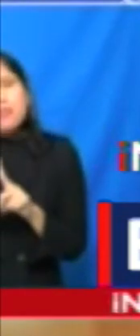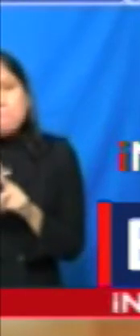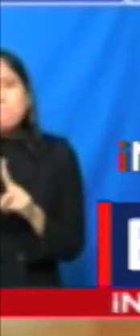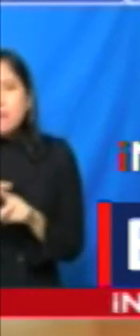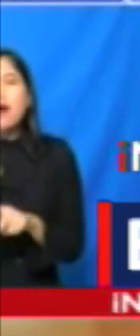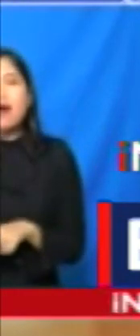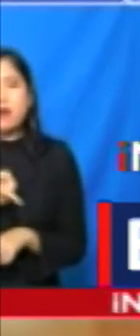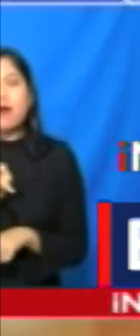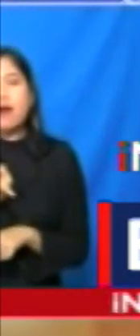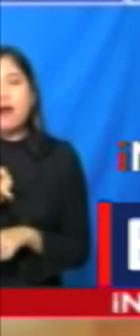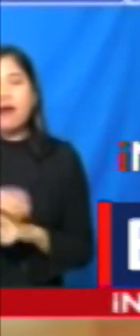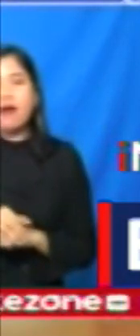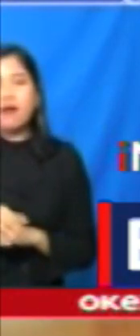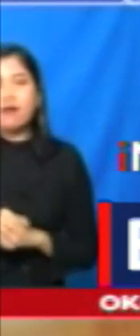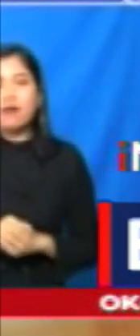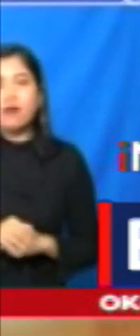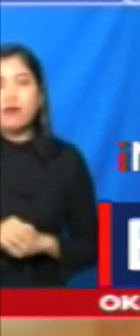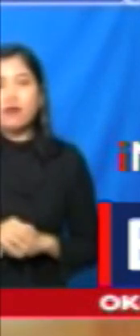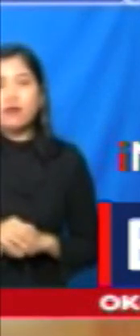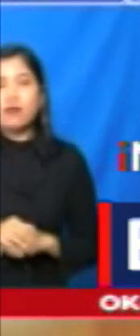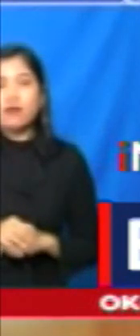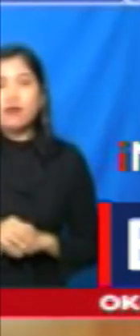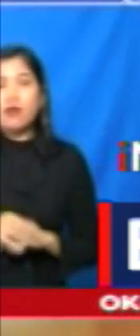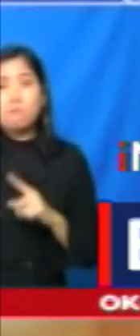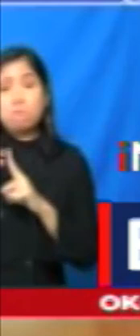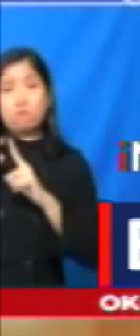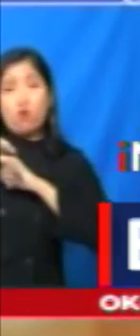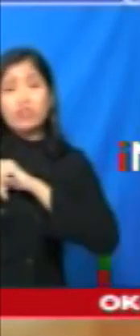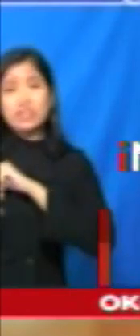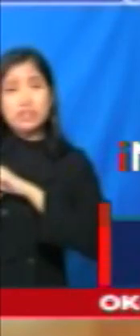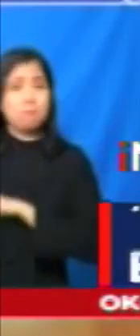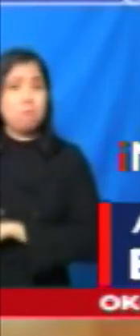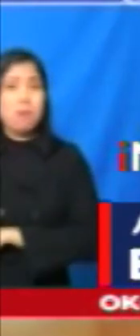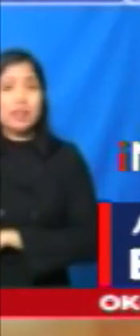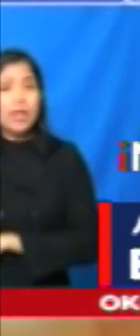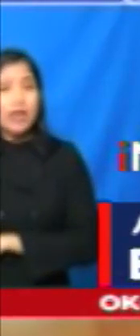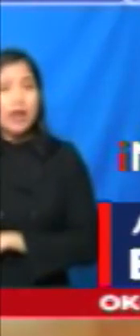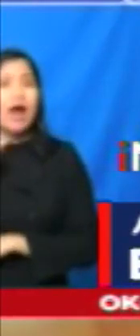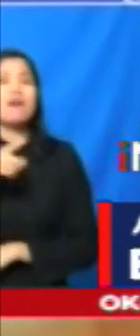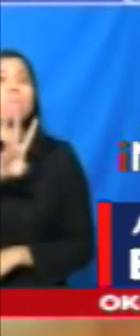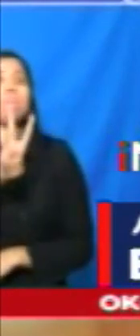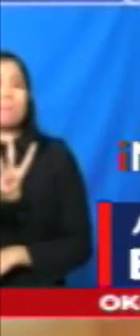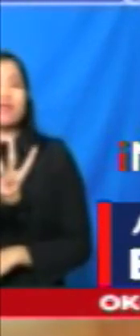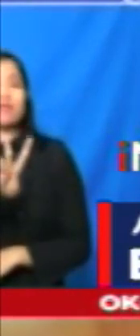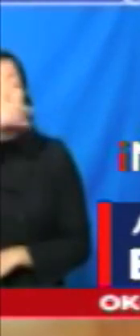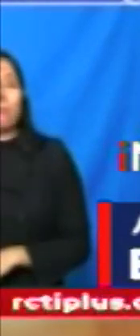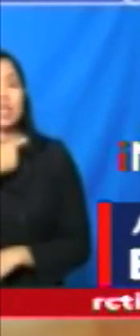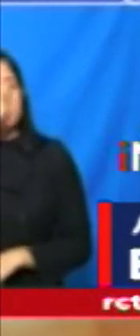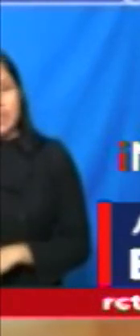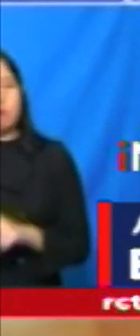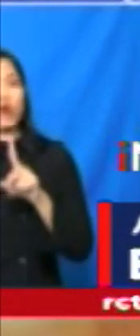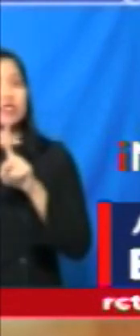yang kami rincikan sebagai berikut di Provinsi Banten kita menemukan lagi empat kasus positif